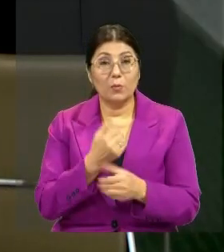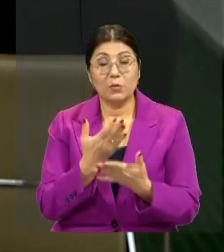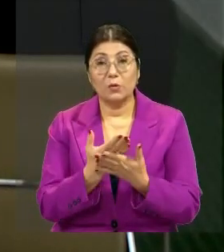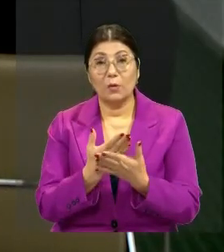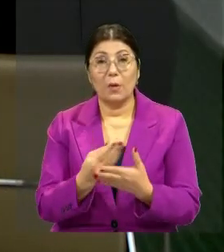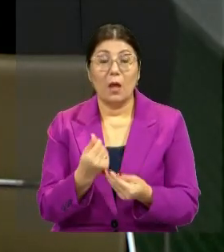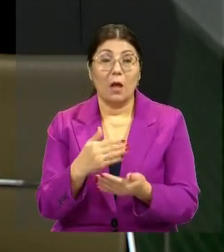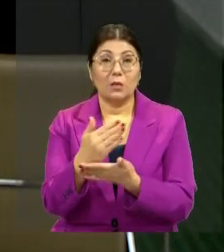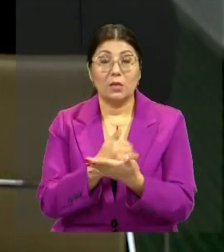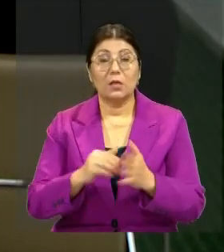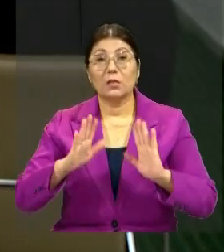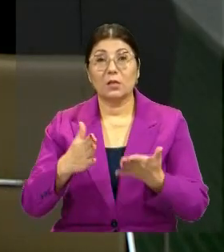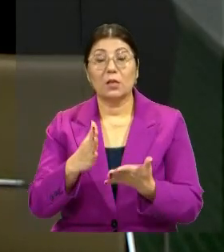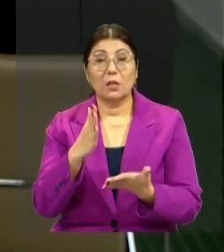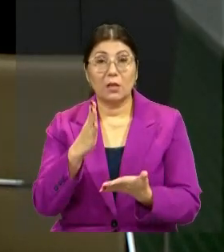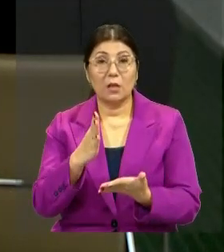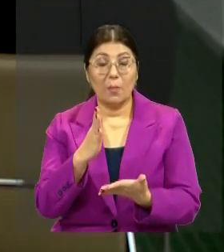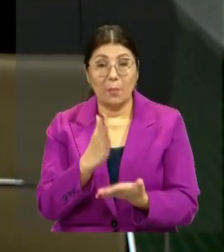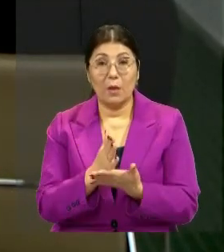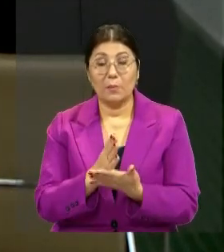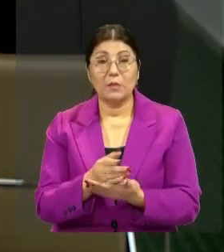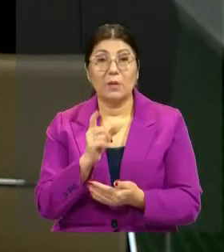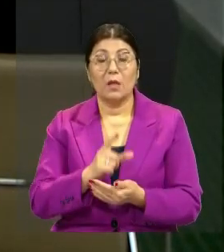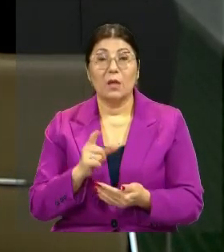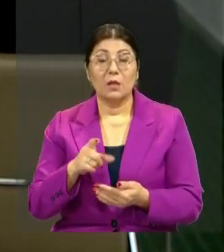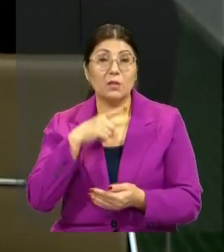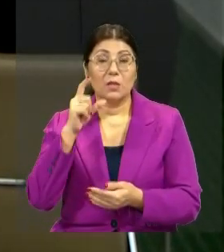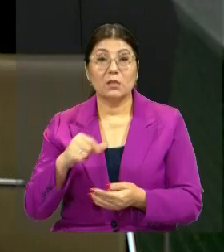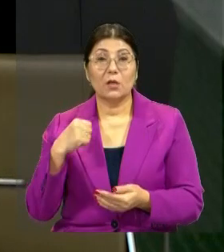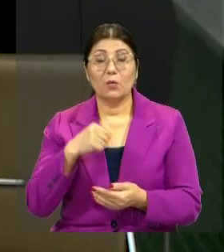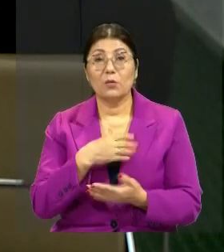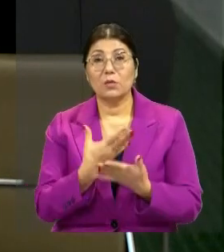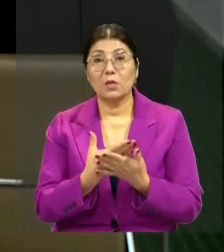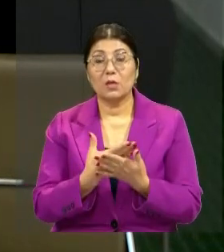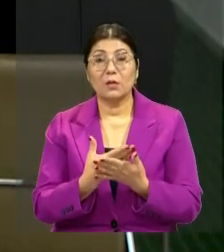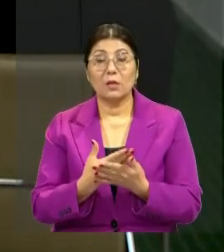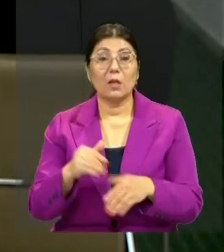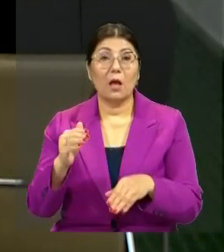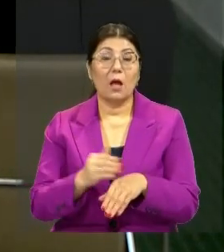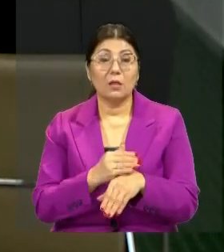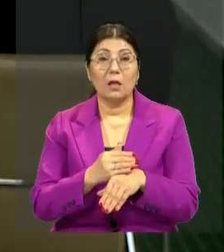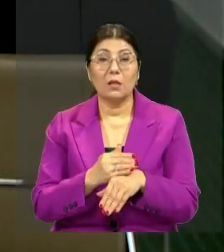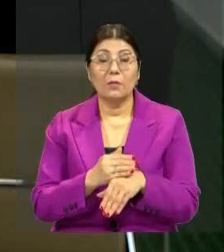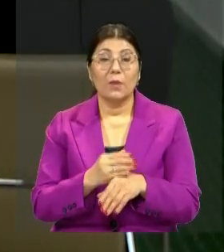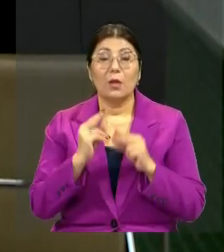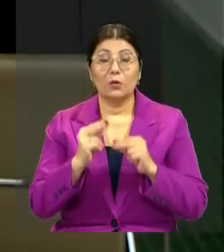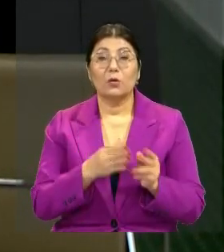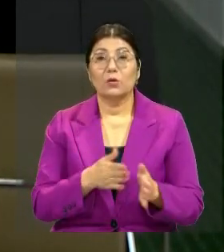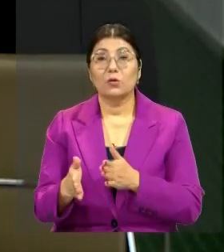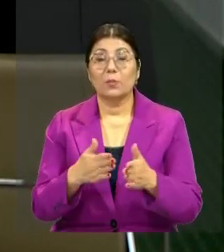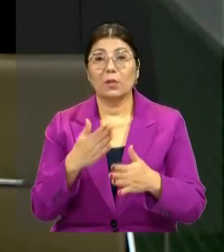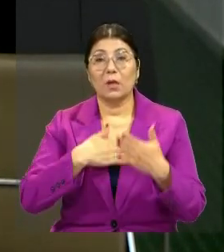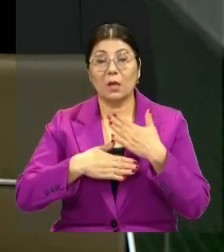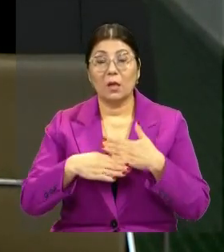Жастар өзен алға қойған мақсаттарына барып, ондай іске жоламай, тек